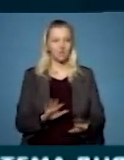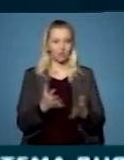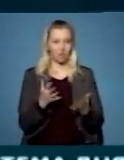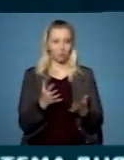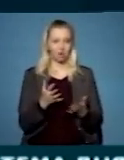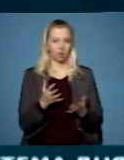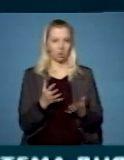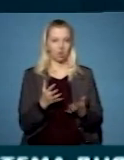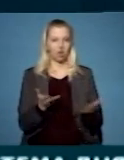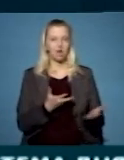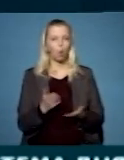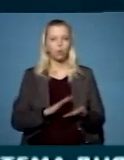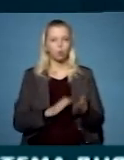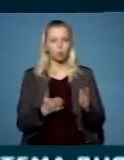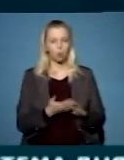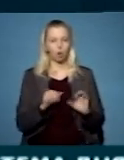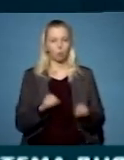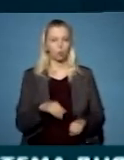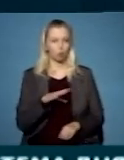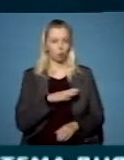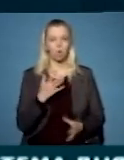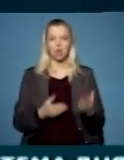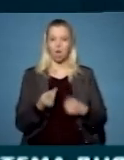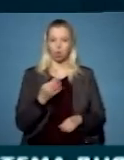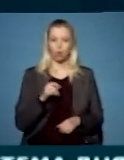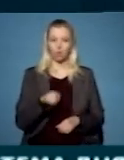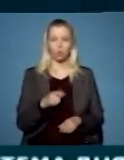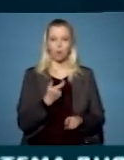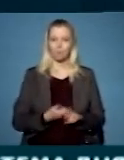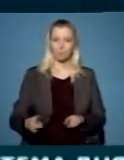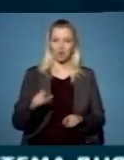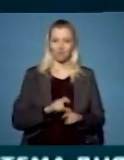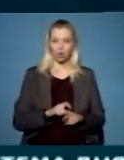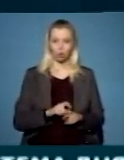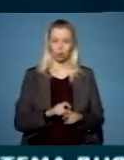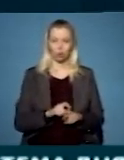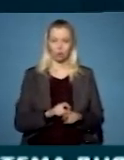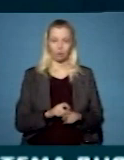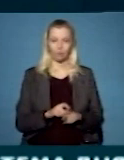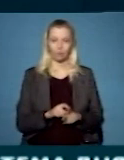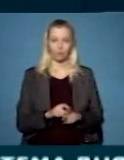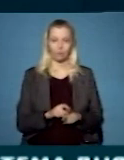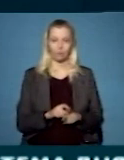і якої ситуація може бути, якщо вона перевищує, власне, от